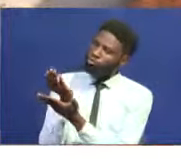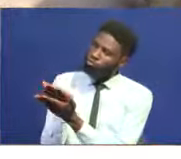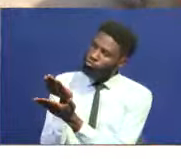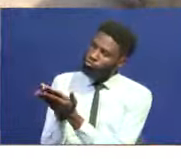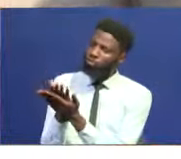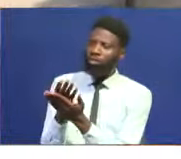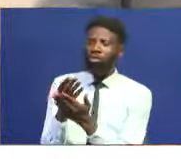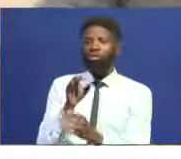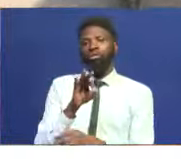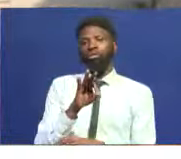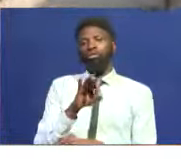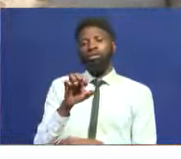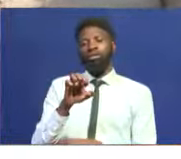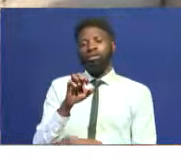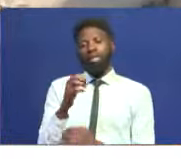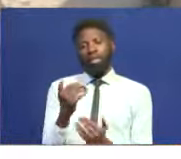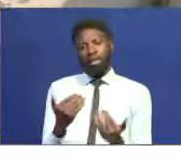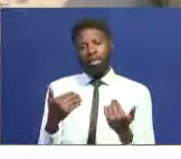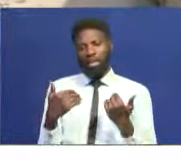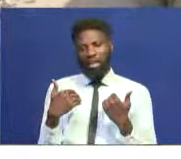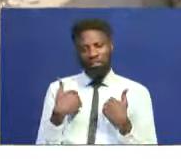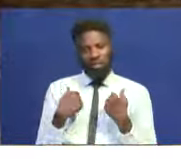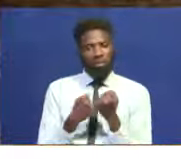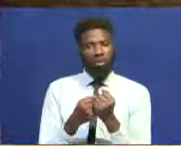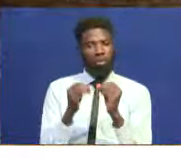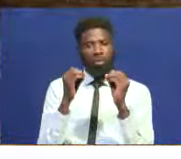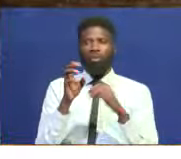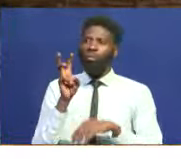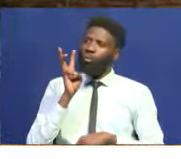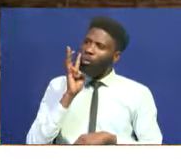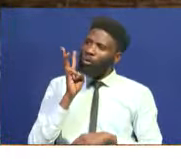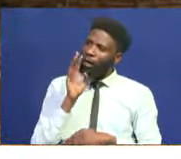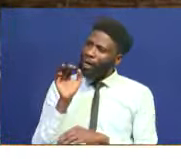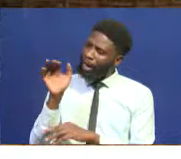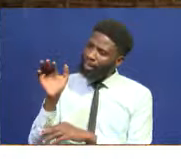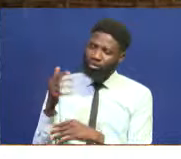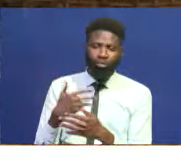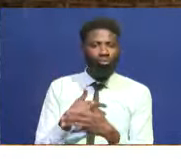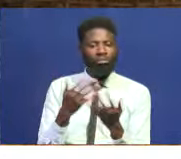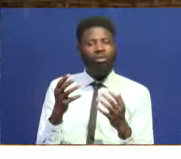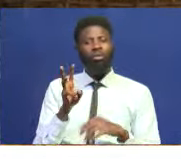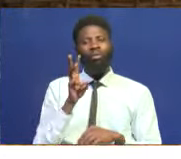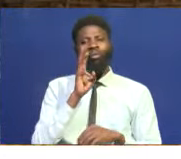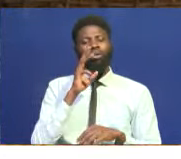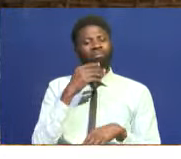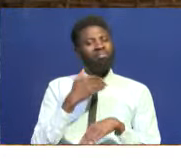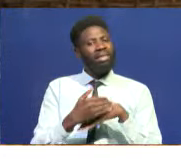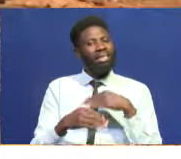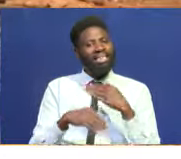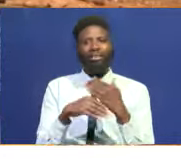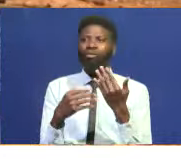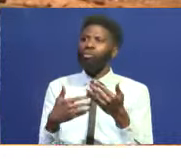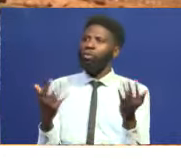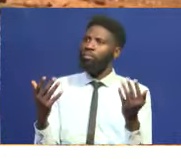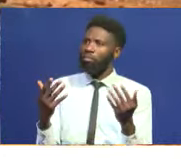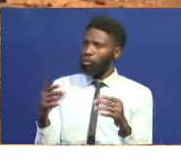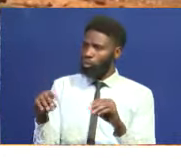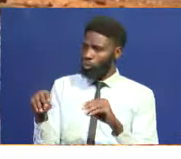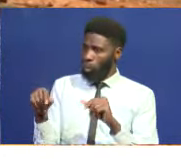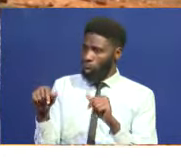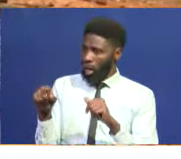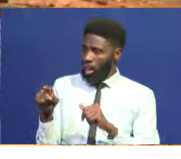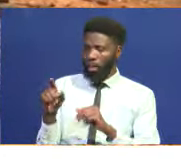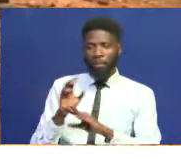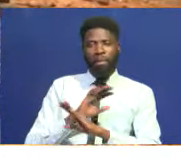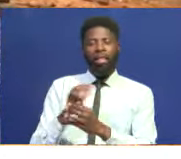maji mzuri ya kukunywa hakuna, tuliomba watutengeneze barabara hakuna. Li mchanga ndio inatusaidia